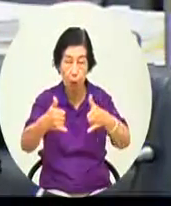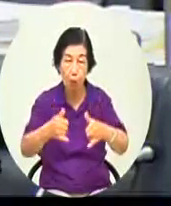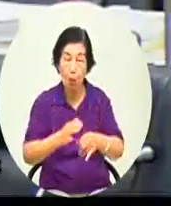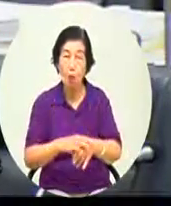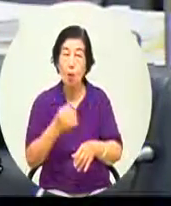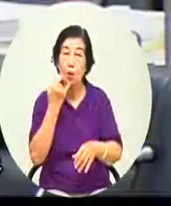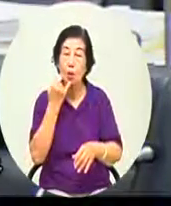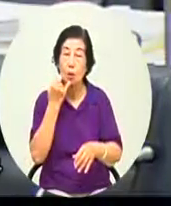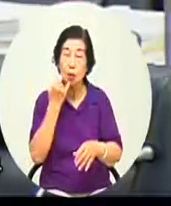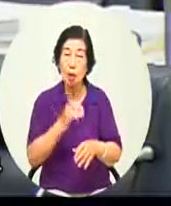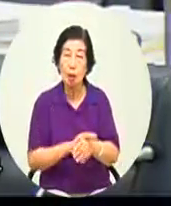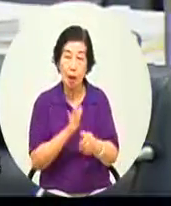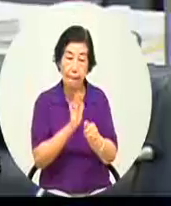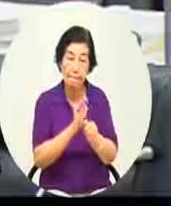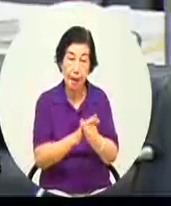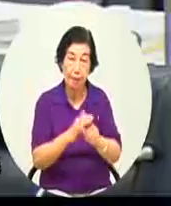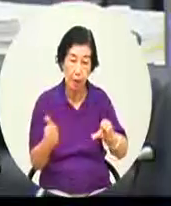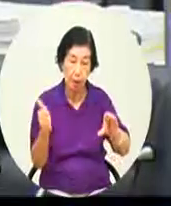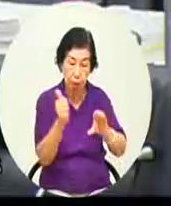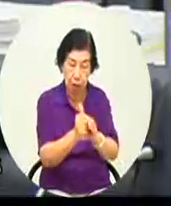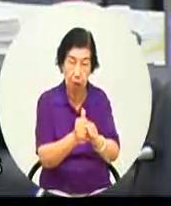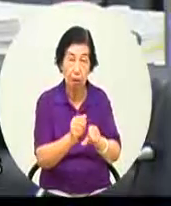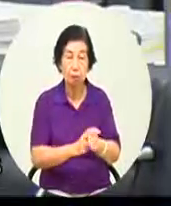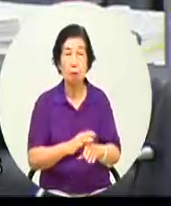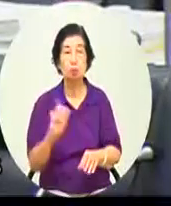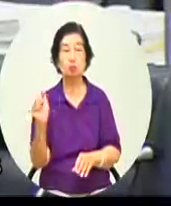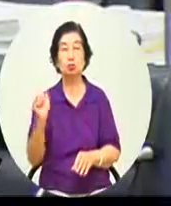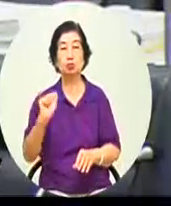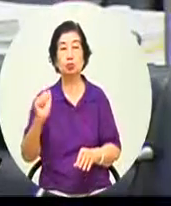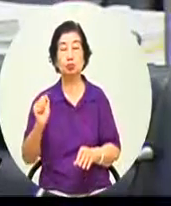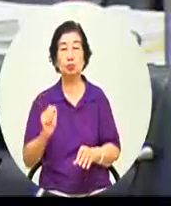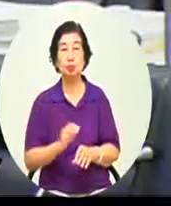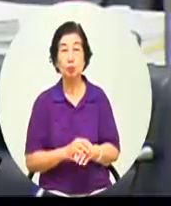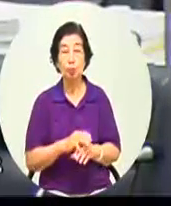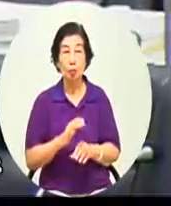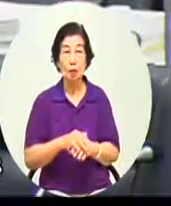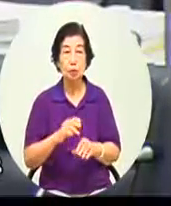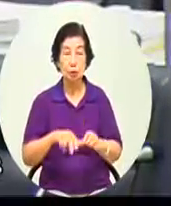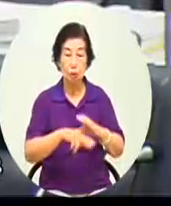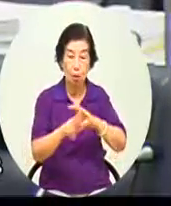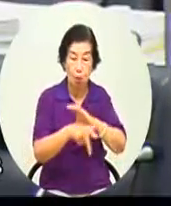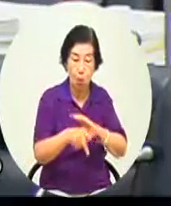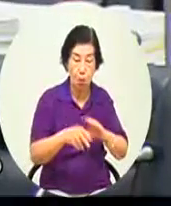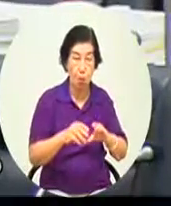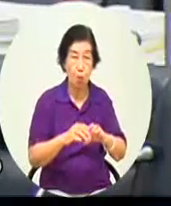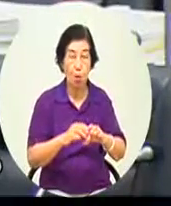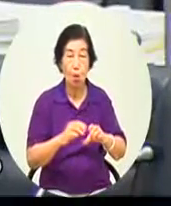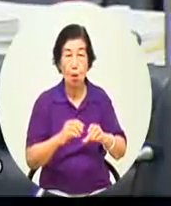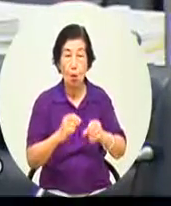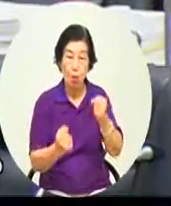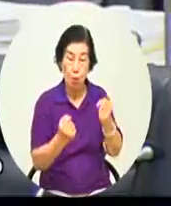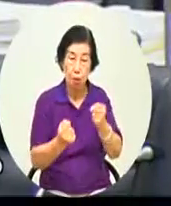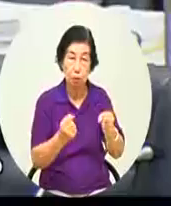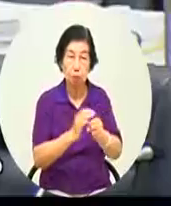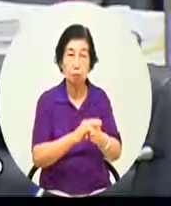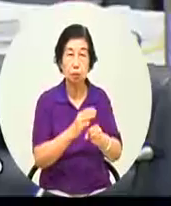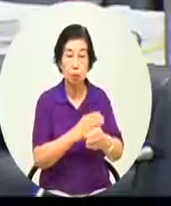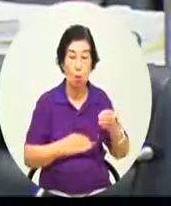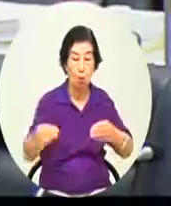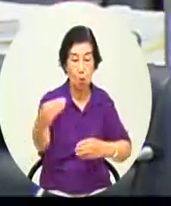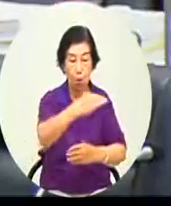行哦，你就是要空车折返，除非有我们的车队这个地方的电台跟你呼叫，你才可以